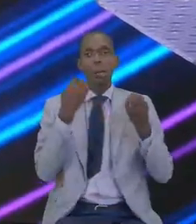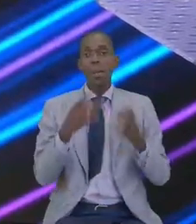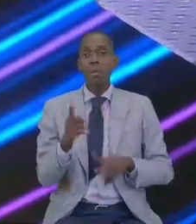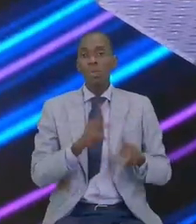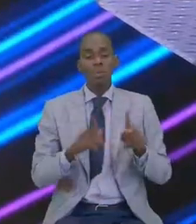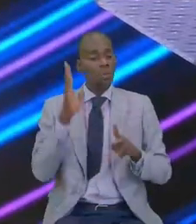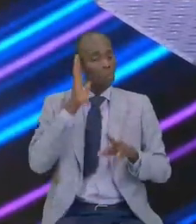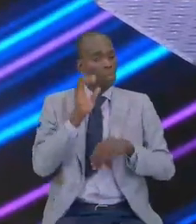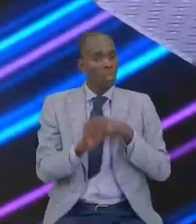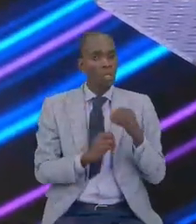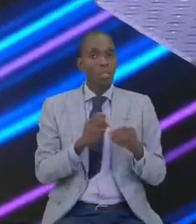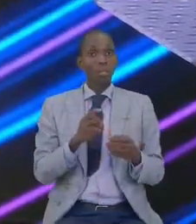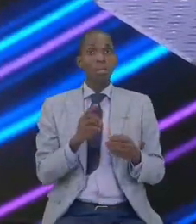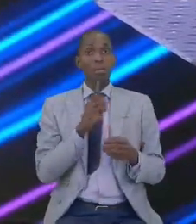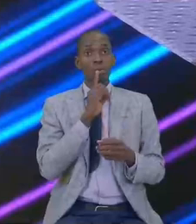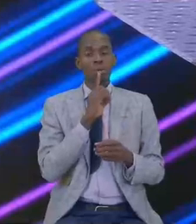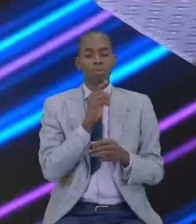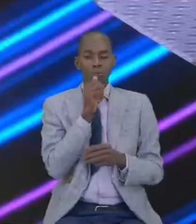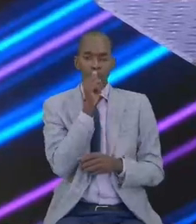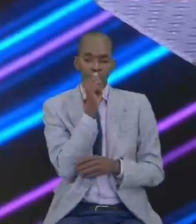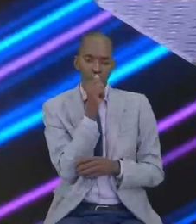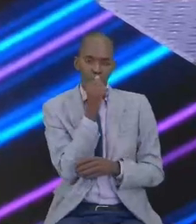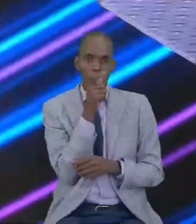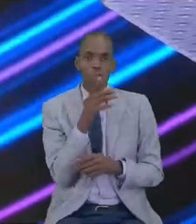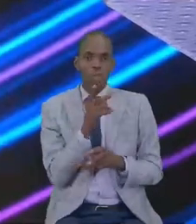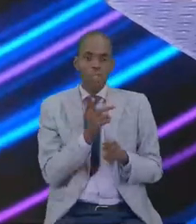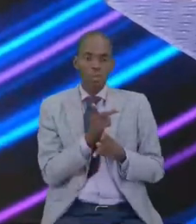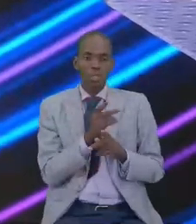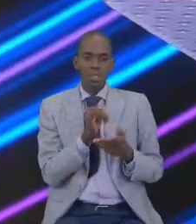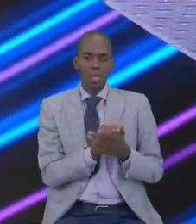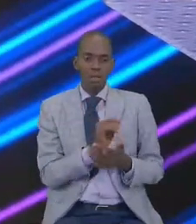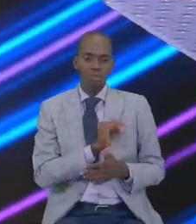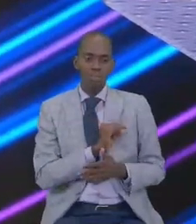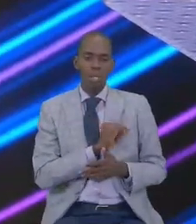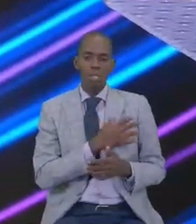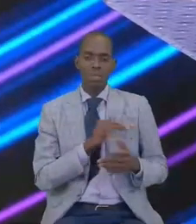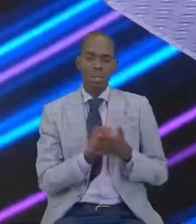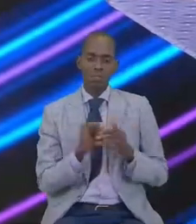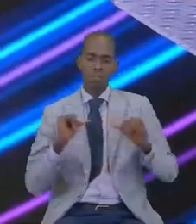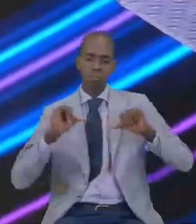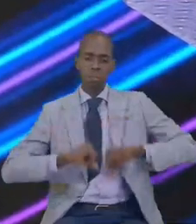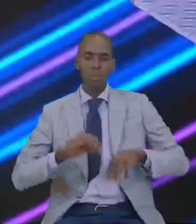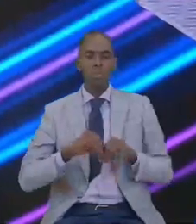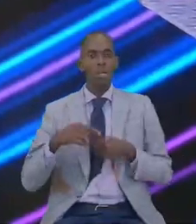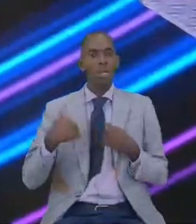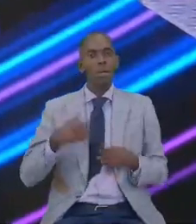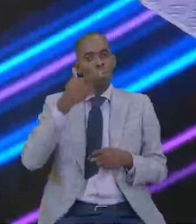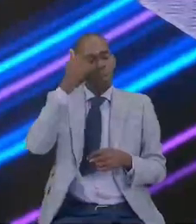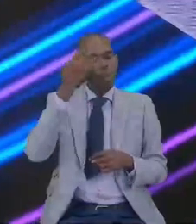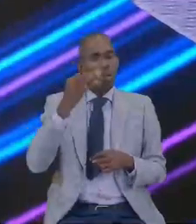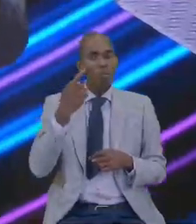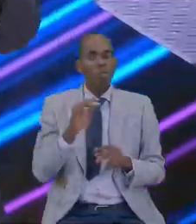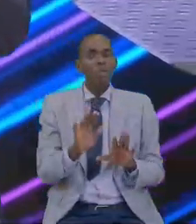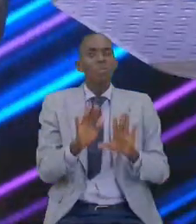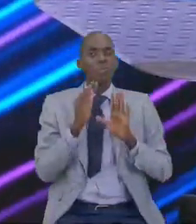tais et tu portes la culpabilité, la condamnation dans ta vie à cause de la crainte d'un tel